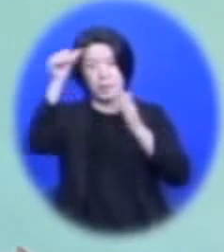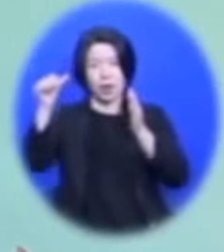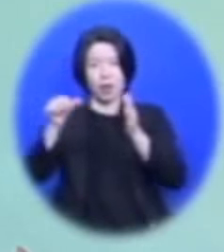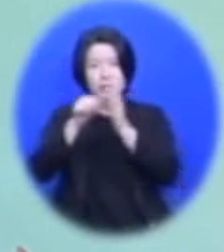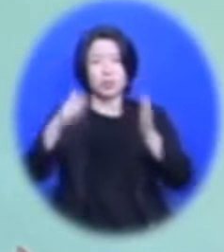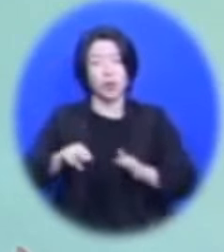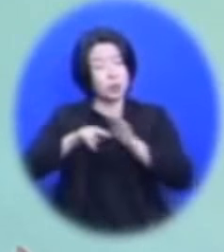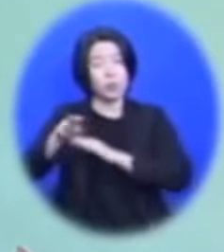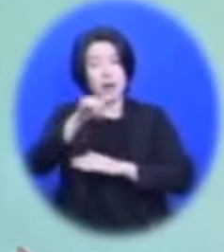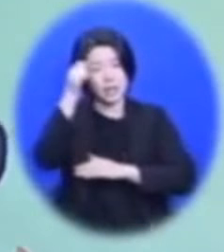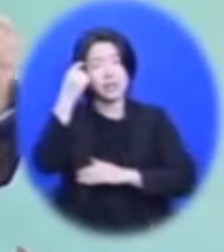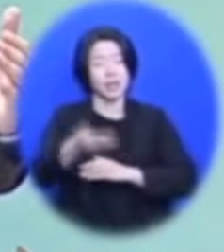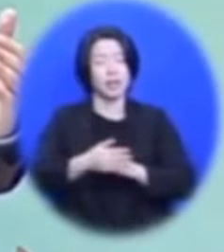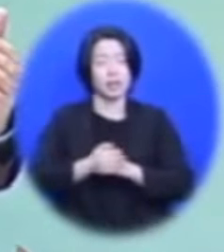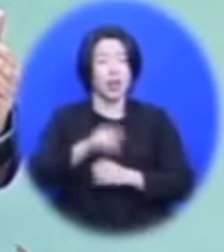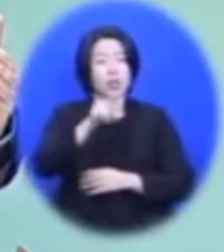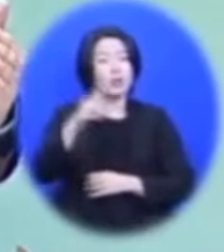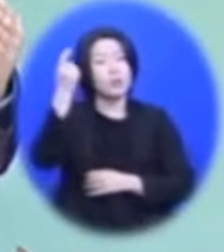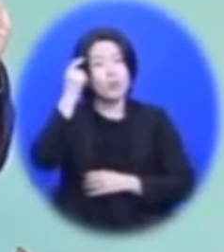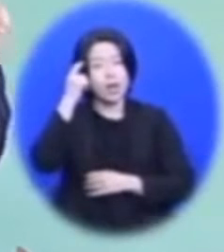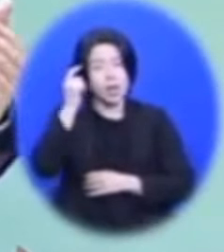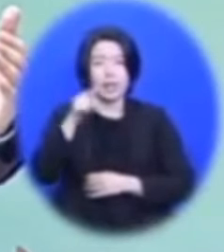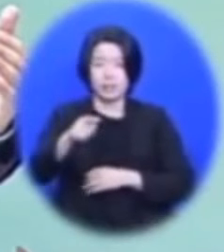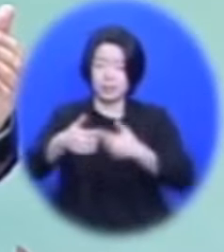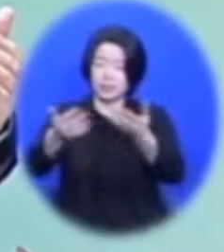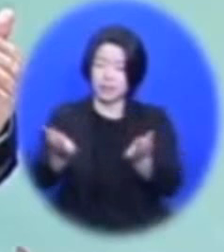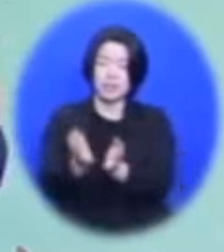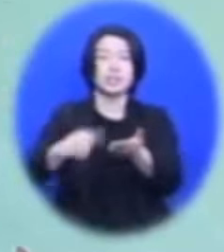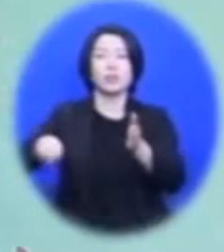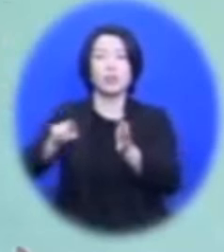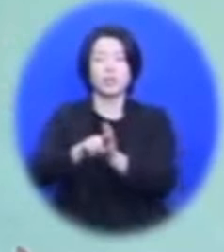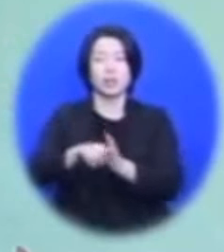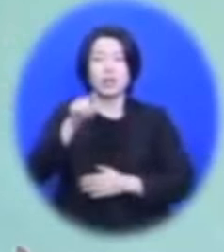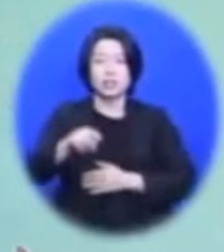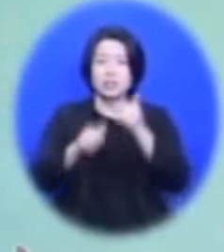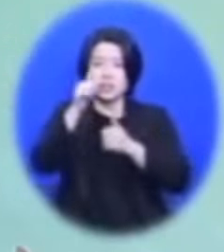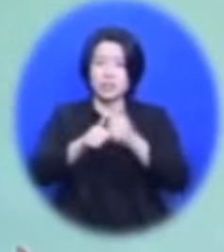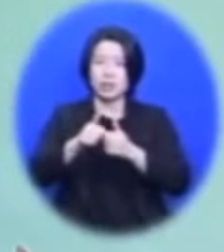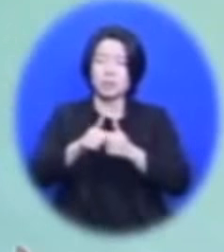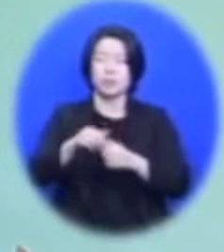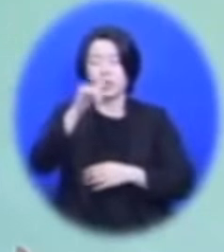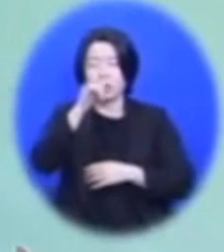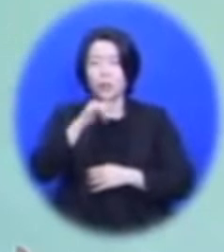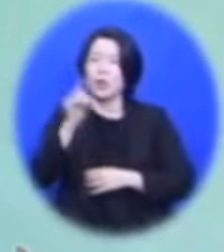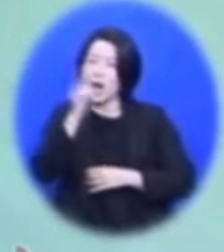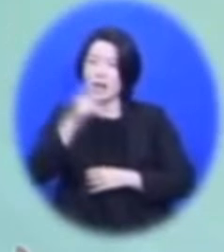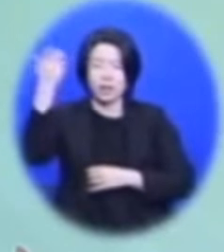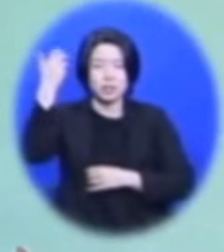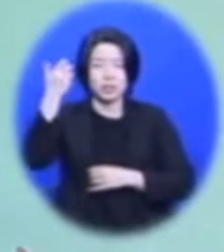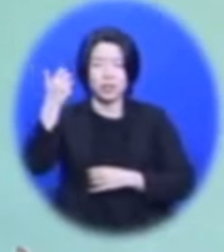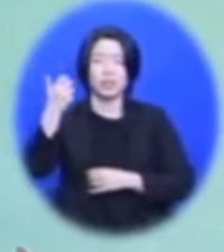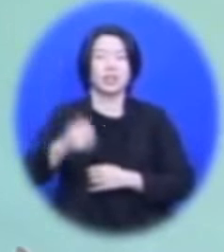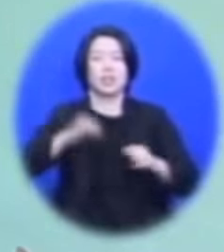다닐래. 너는 왜 그 단체를 위해서 그 시험이 있고요 그리고 악한 영이 역사하는 것을